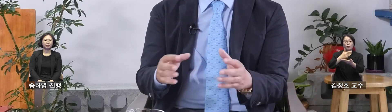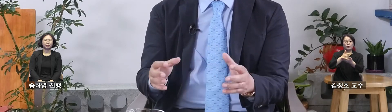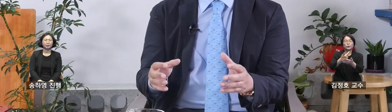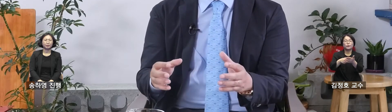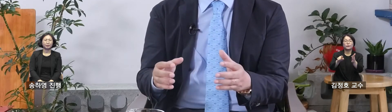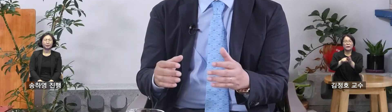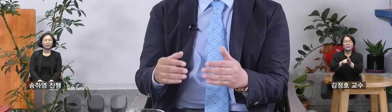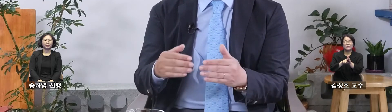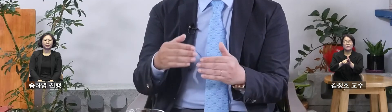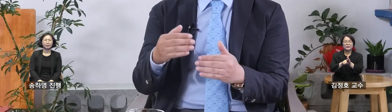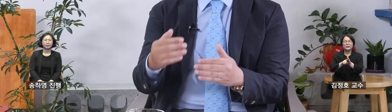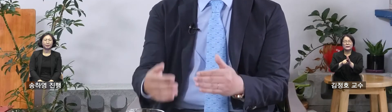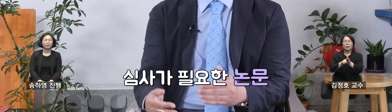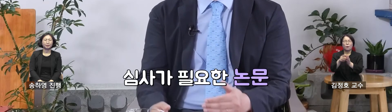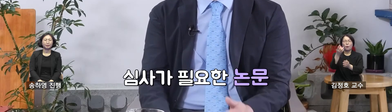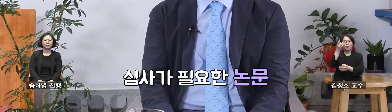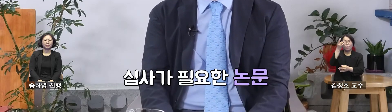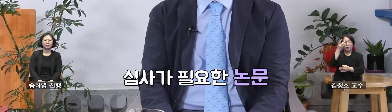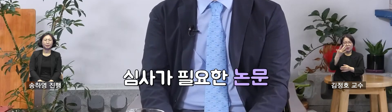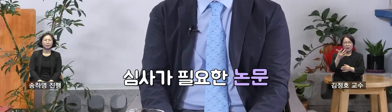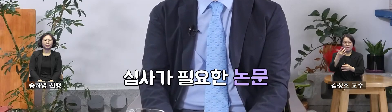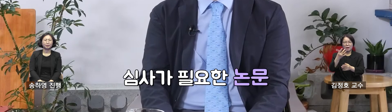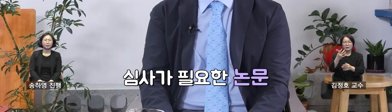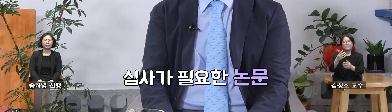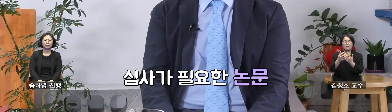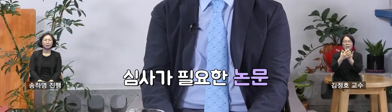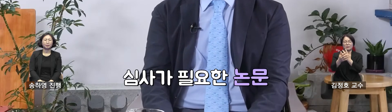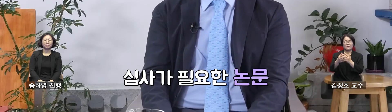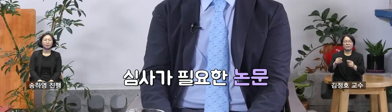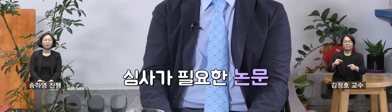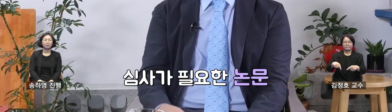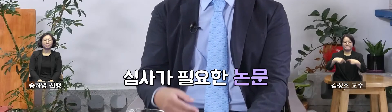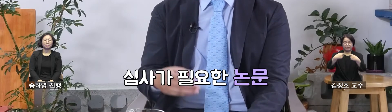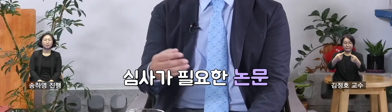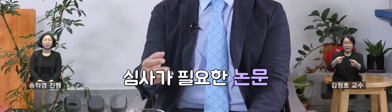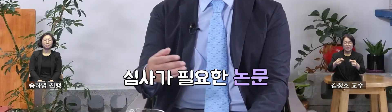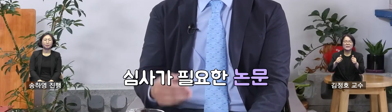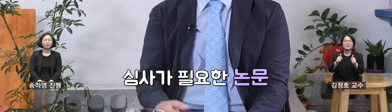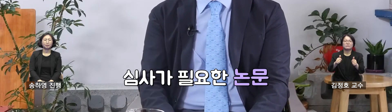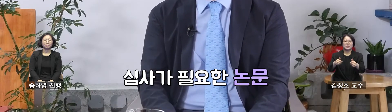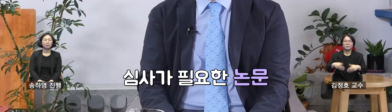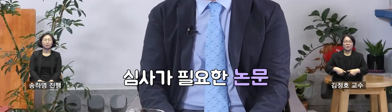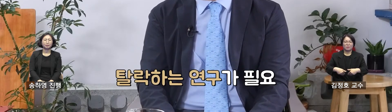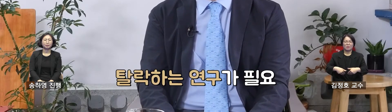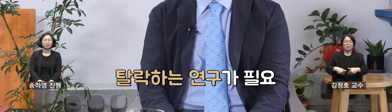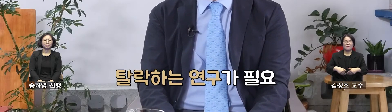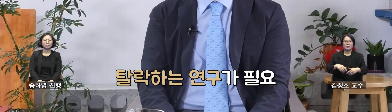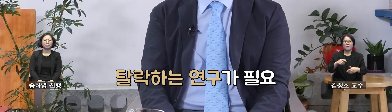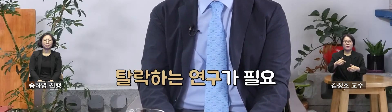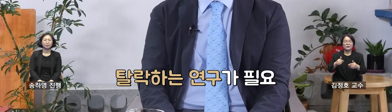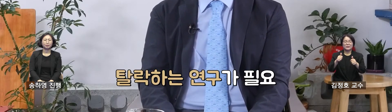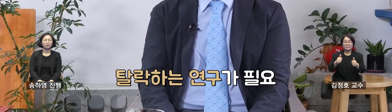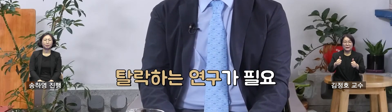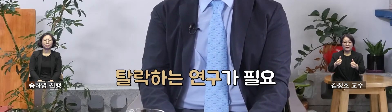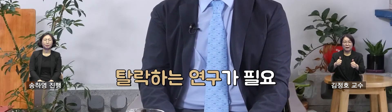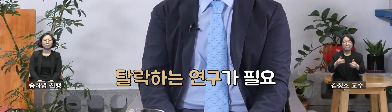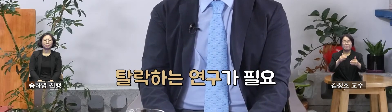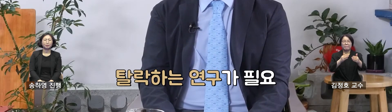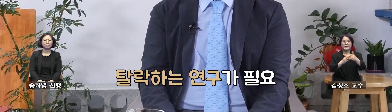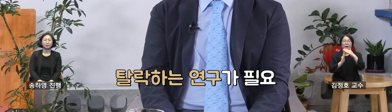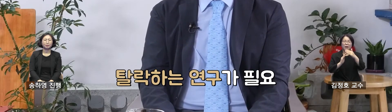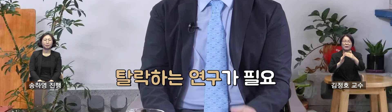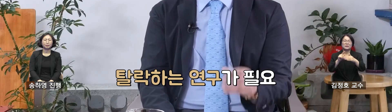기존 학회의 틀에 가서 심사를 받아야 됩니다. 그렇죠. 그러니까 어떻게 보면 논문 냈을 때 떨어지는 연구를 해야 되는 거죠.